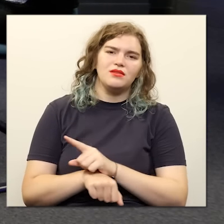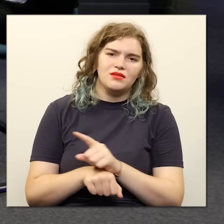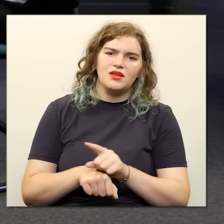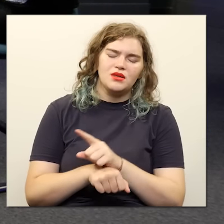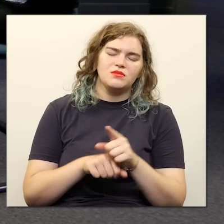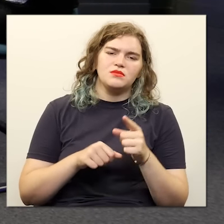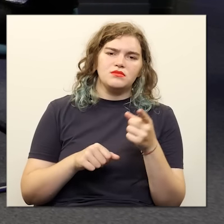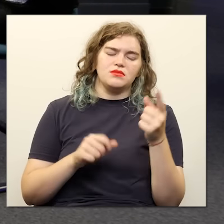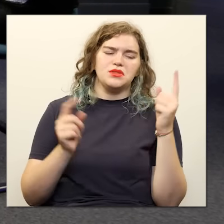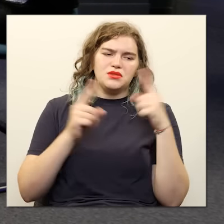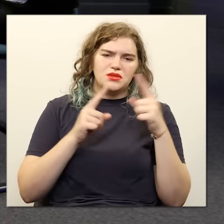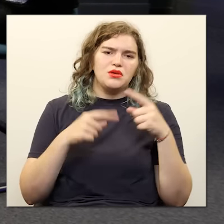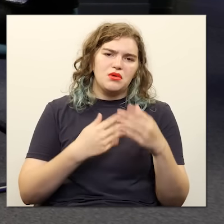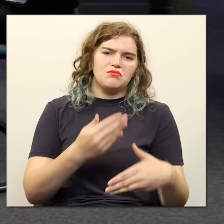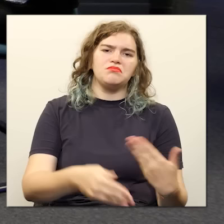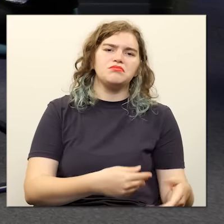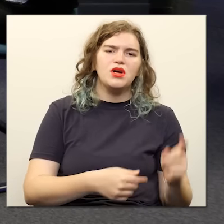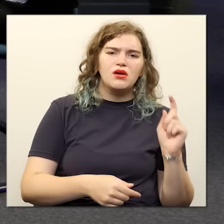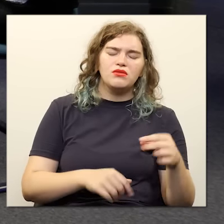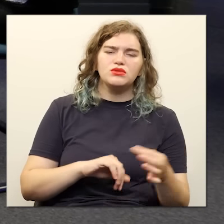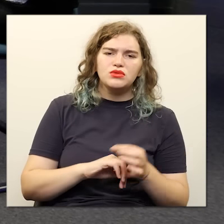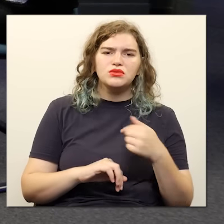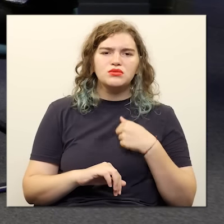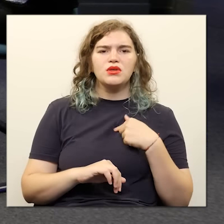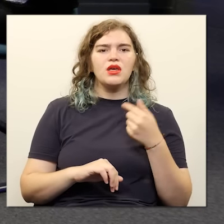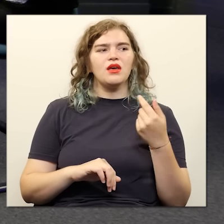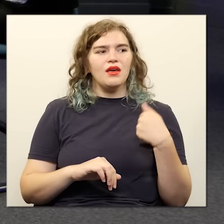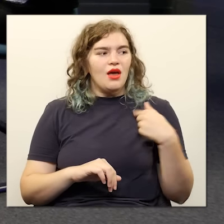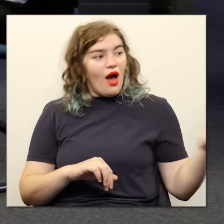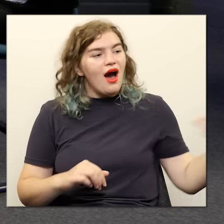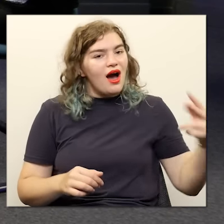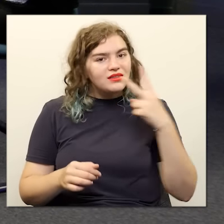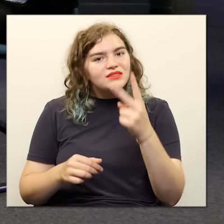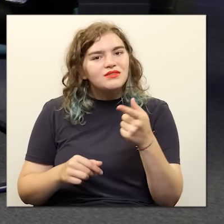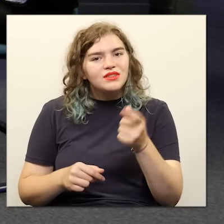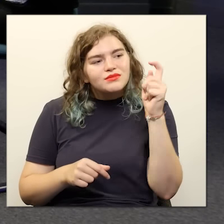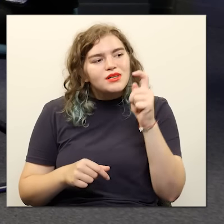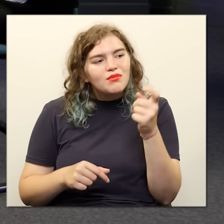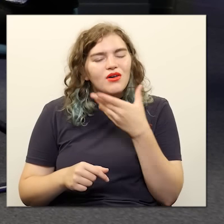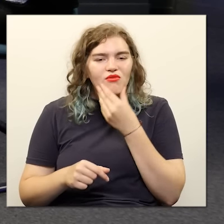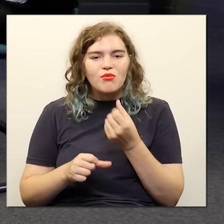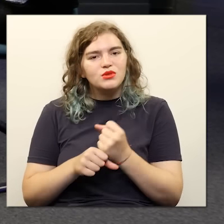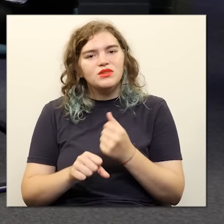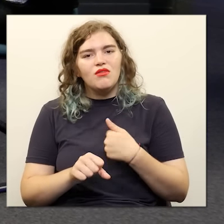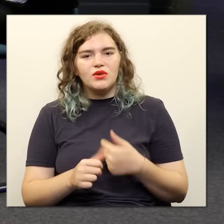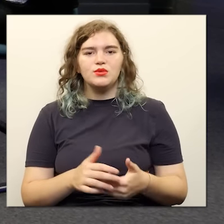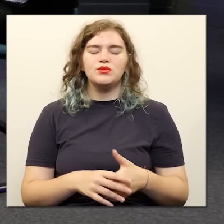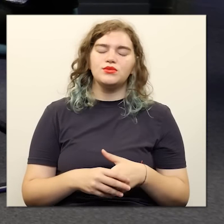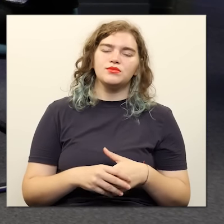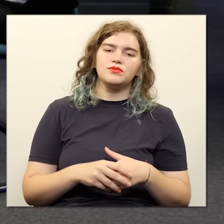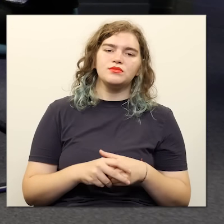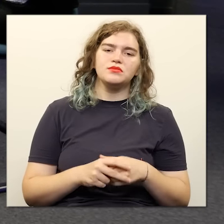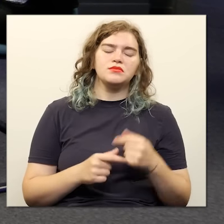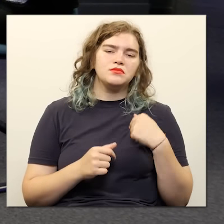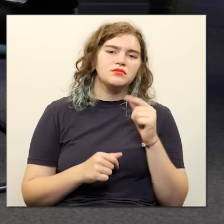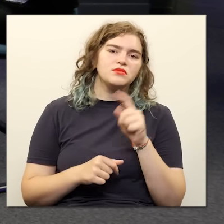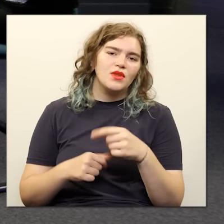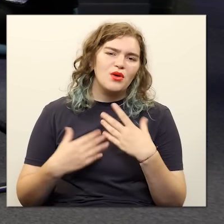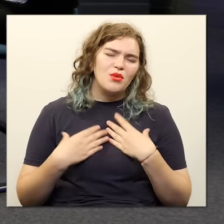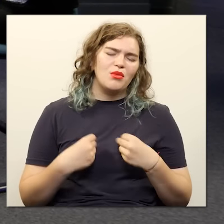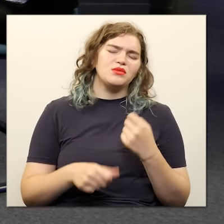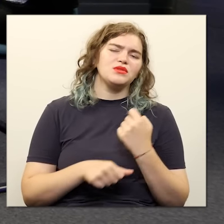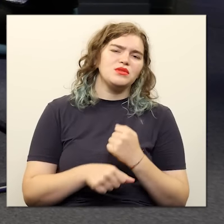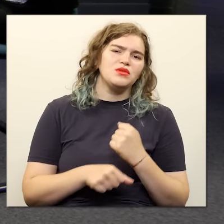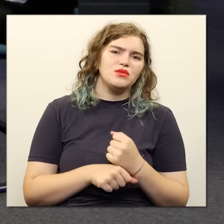Între timp, ziua s-a scurs, s-a trecut, a venit soțul meu, eu l-am chemat, vino să vezi, hai să vezi cum a ieșit. El a